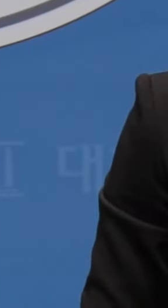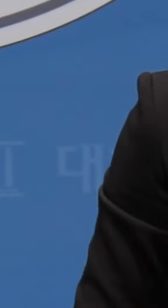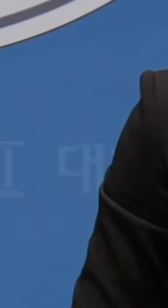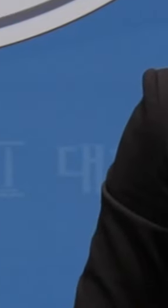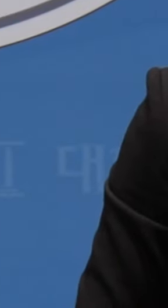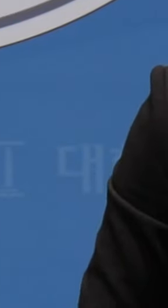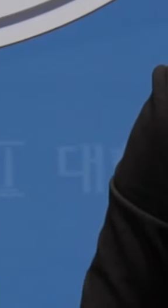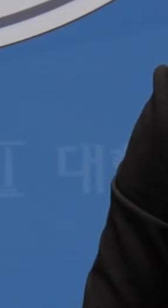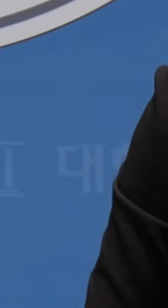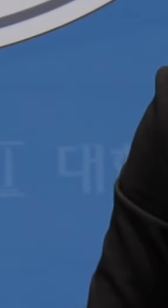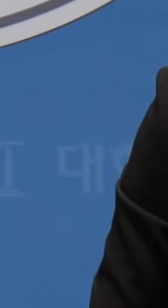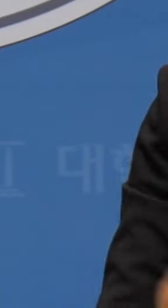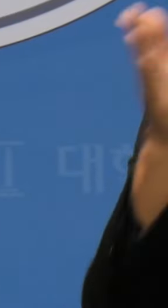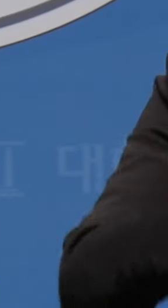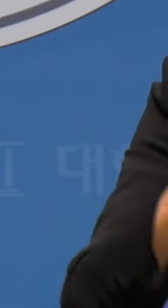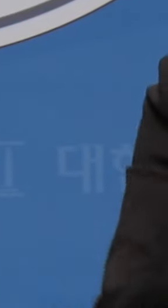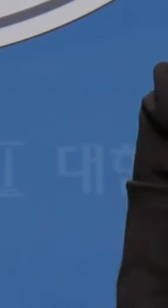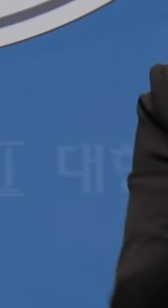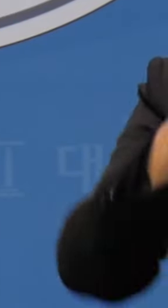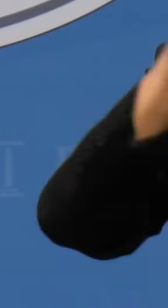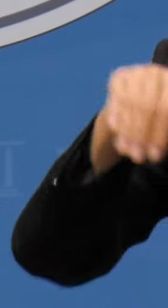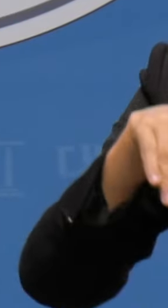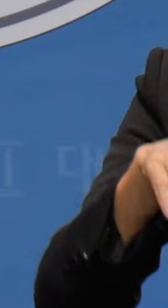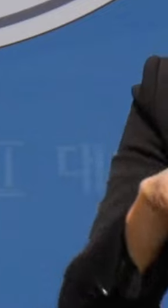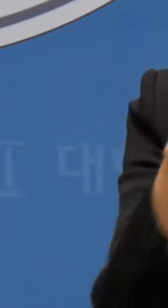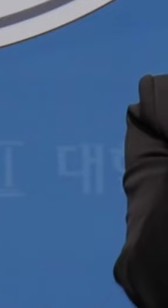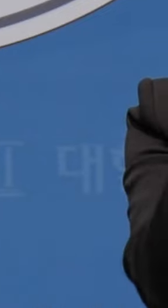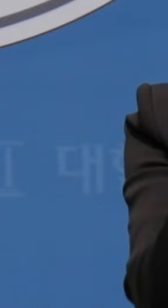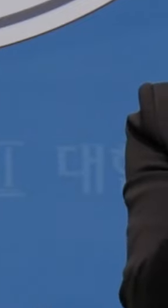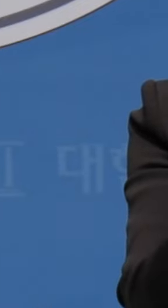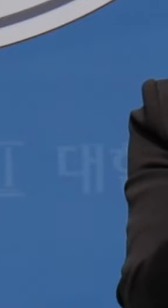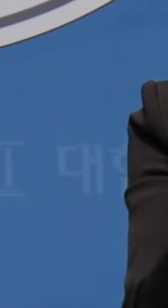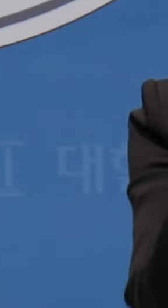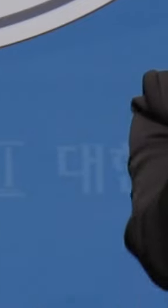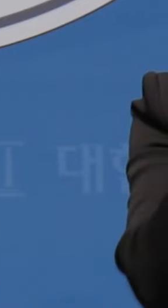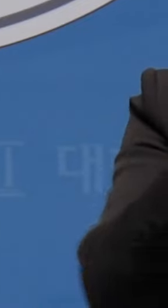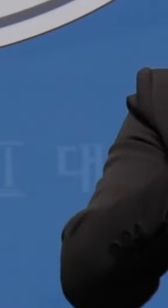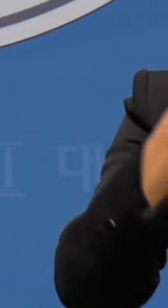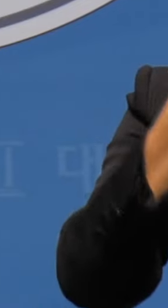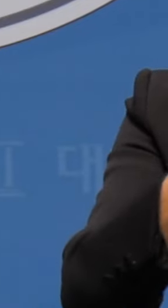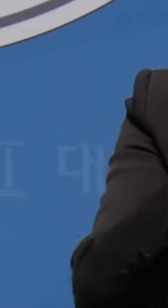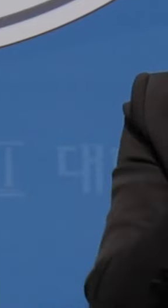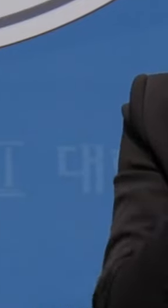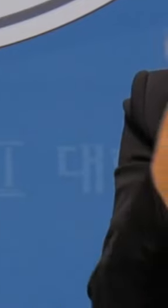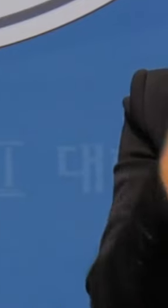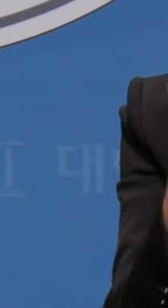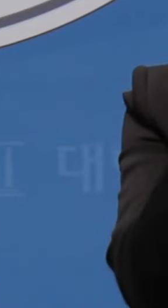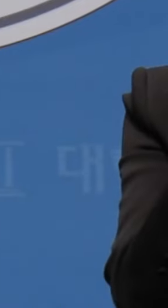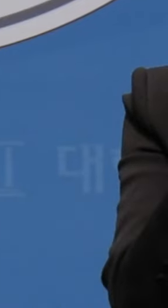지금껏 드러난 공천개입, 여론조작의 실체를 파악하는 것이 먼저입니다.